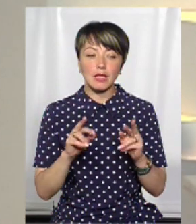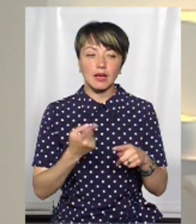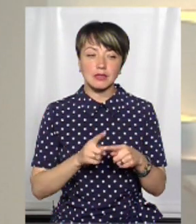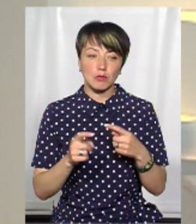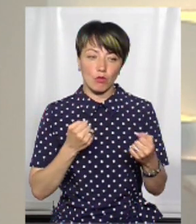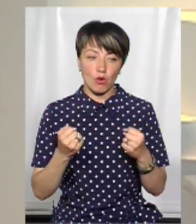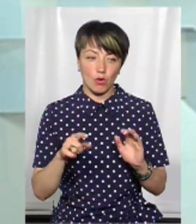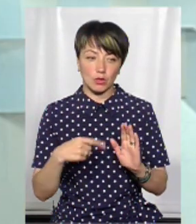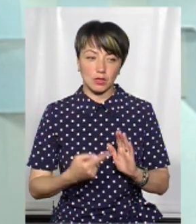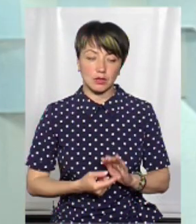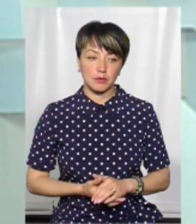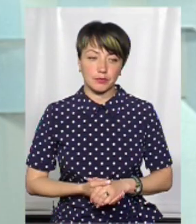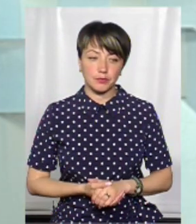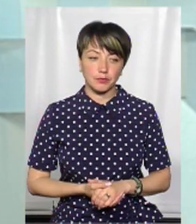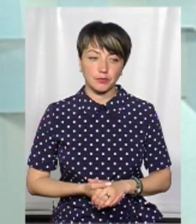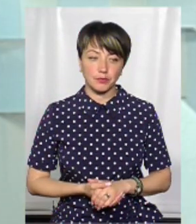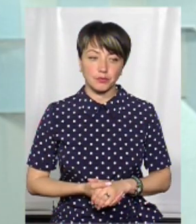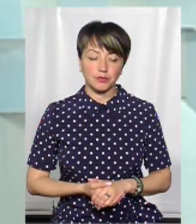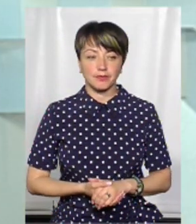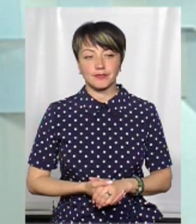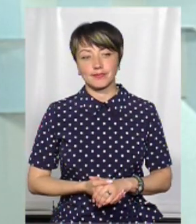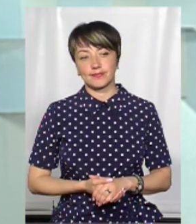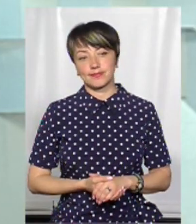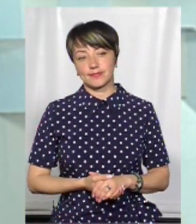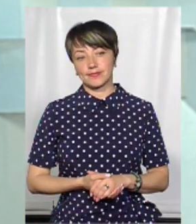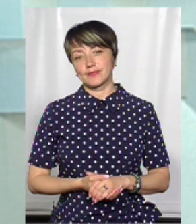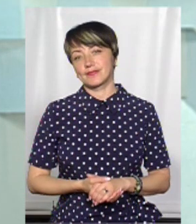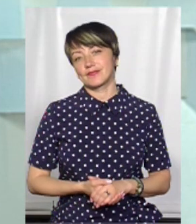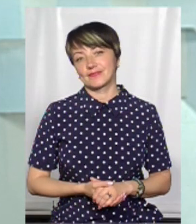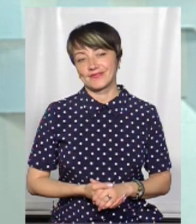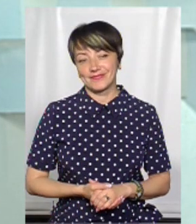як з цим боротися? Ну, мені важко